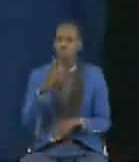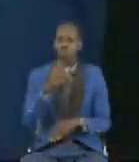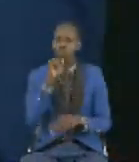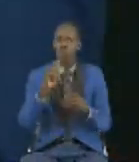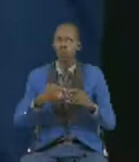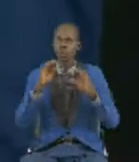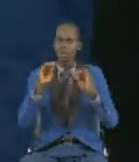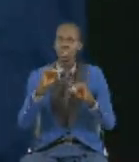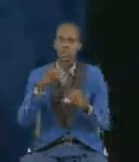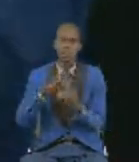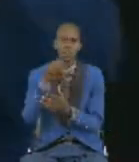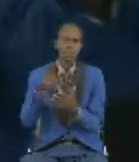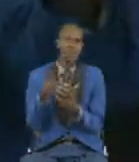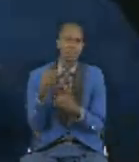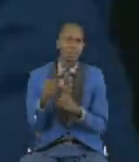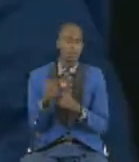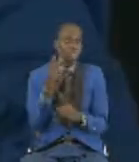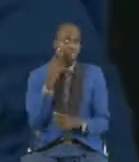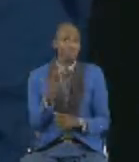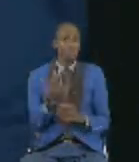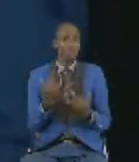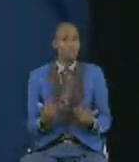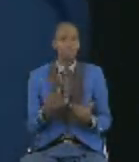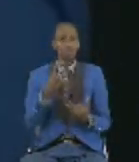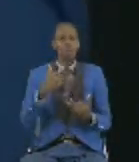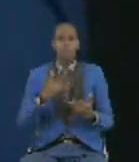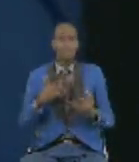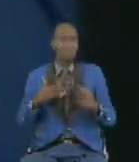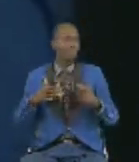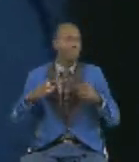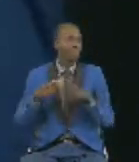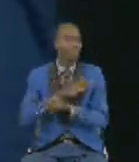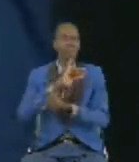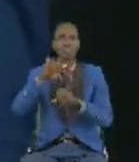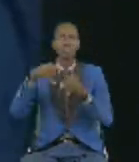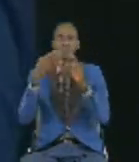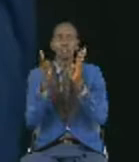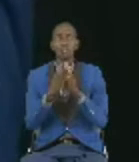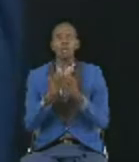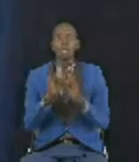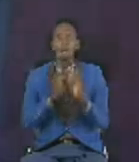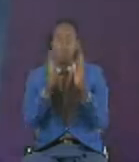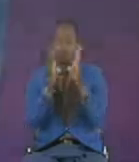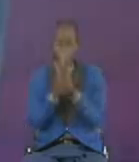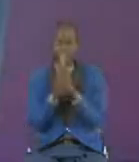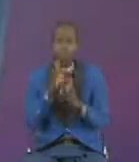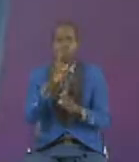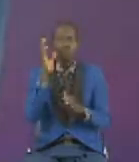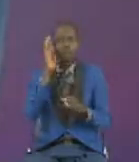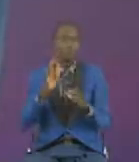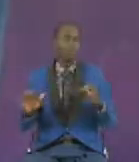Et voici, vous avez rempli Jérusalem de votre enseignement. Je prie que tu